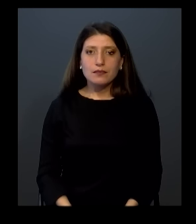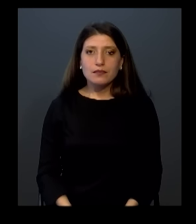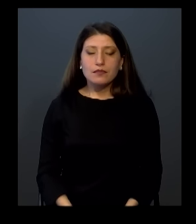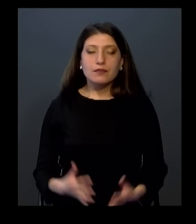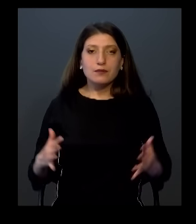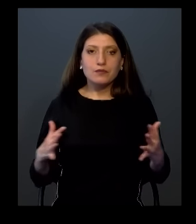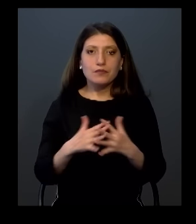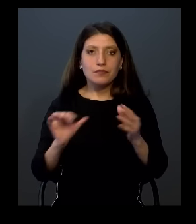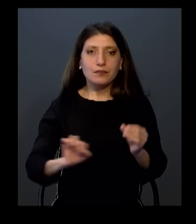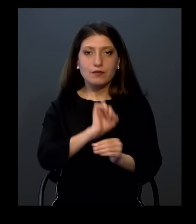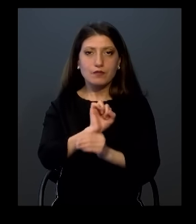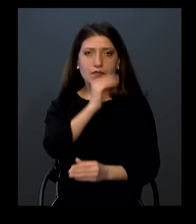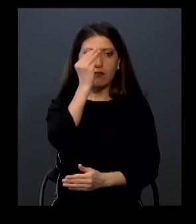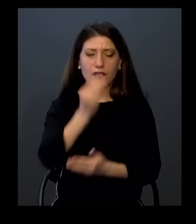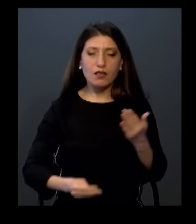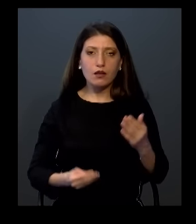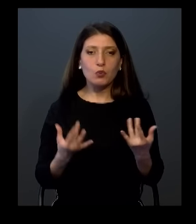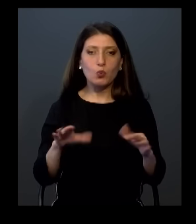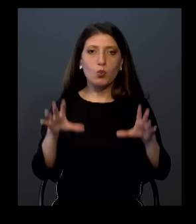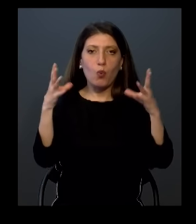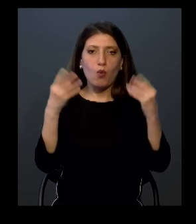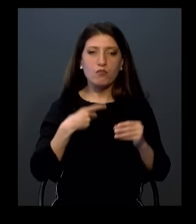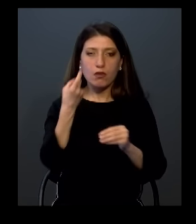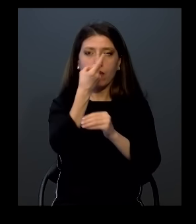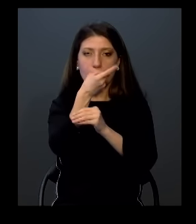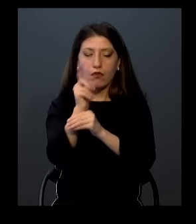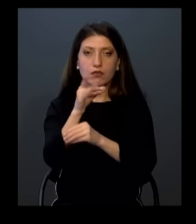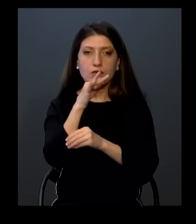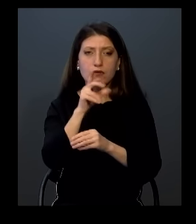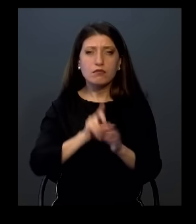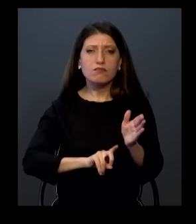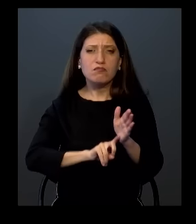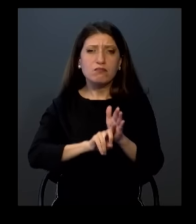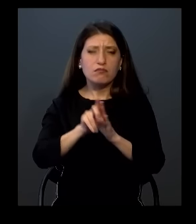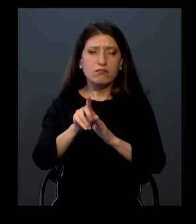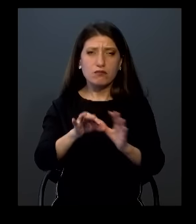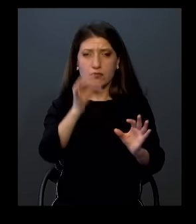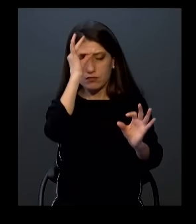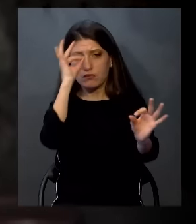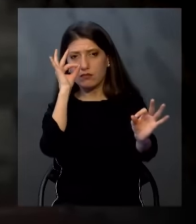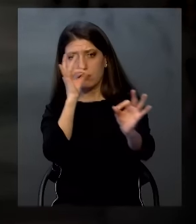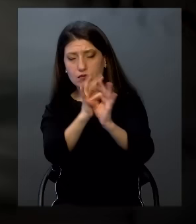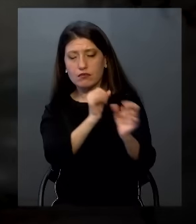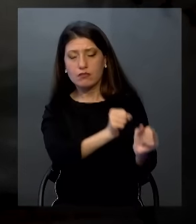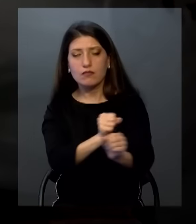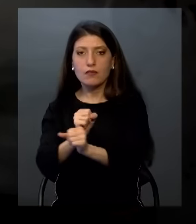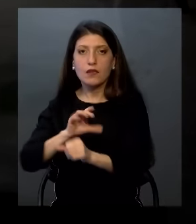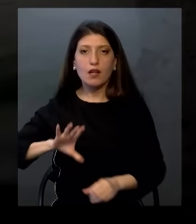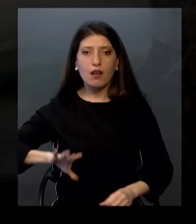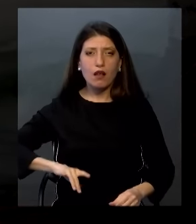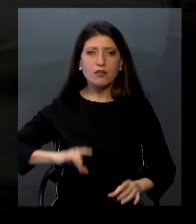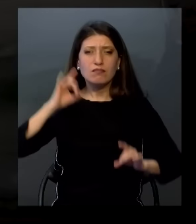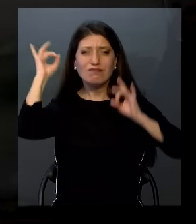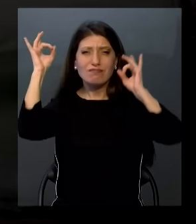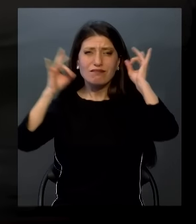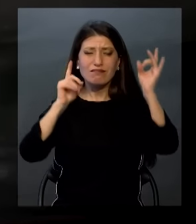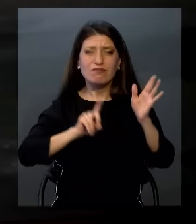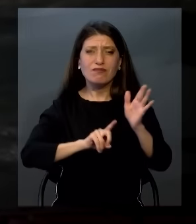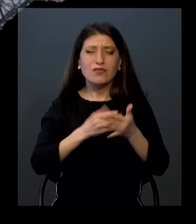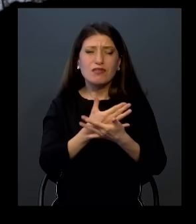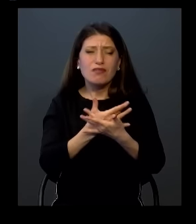Զինադադարը խախտվեց հենց նույն օրը, հենց մեր նկարահանումների պահին սկսեց աշխատել դիպուկահարը, հետո ճռռոցով միացան